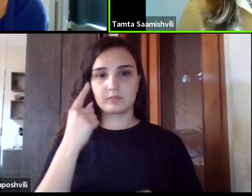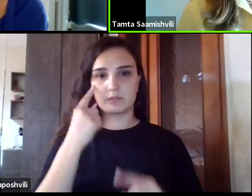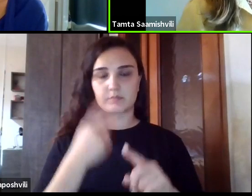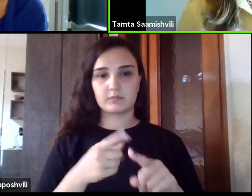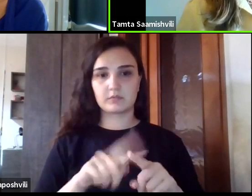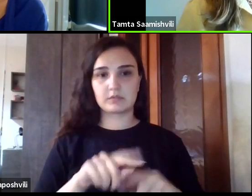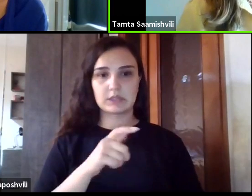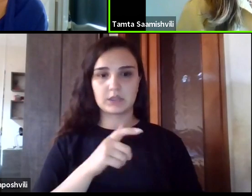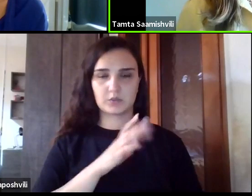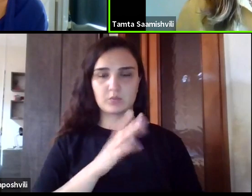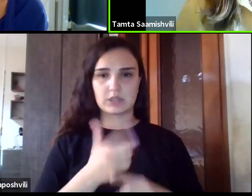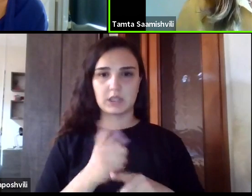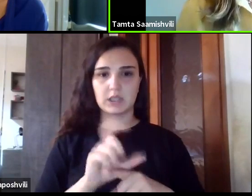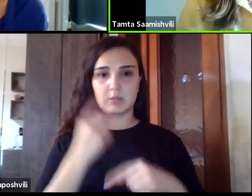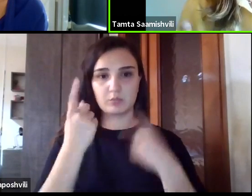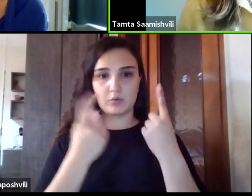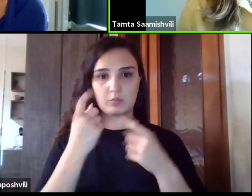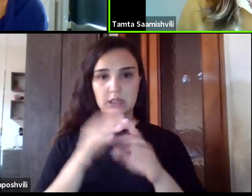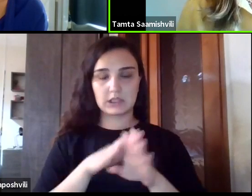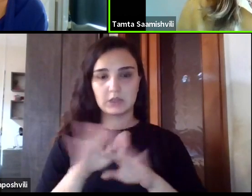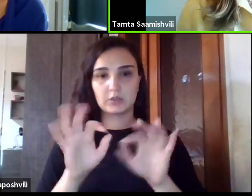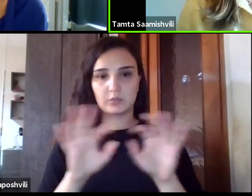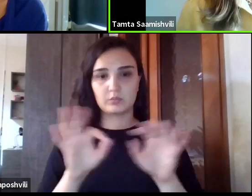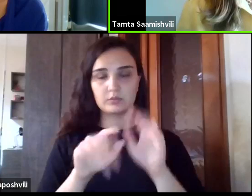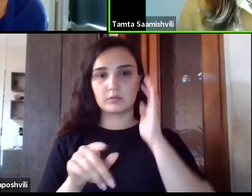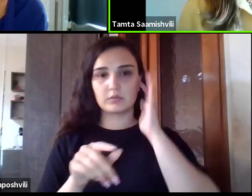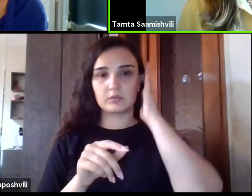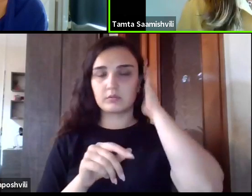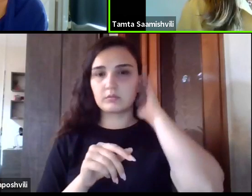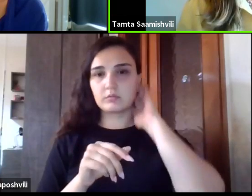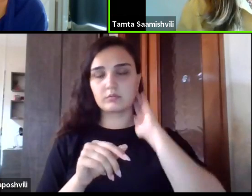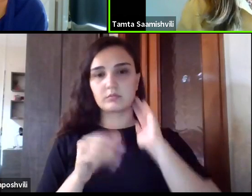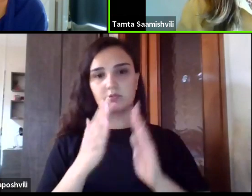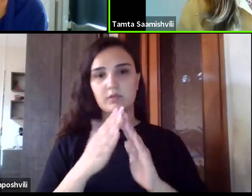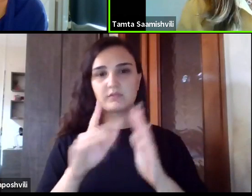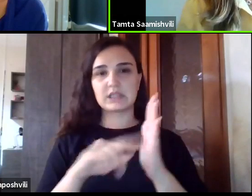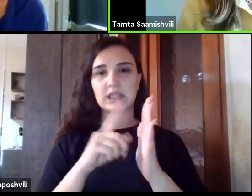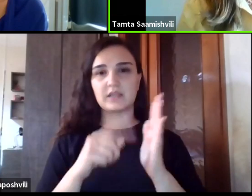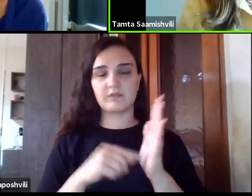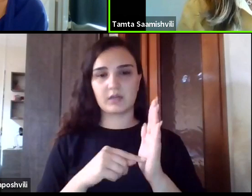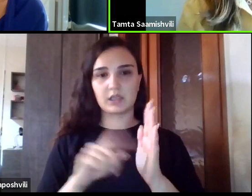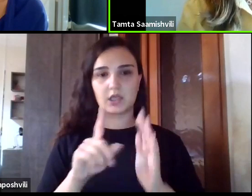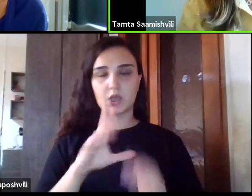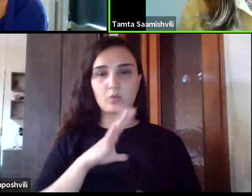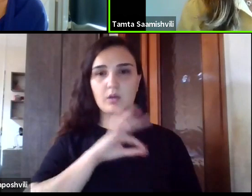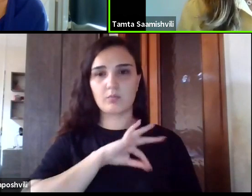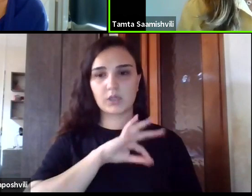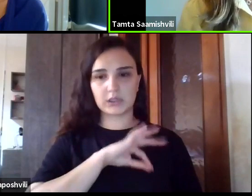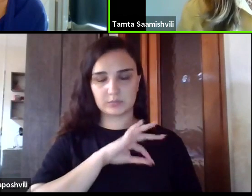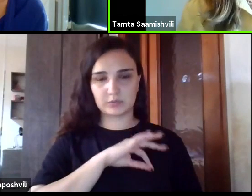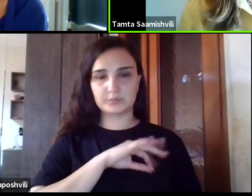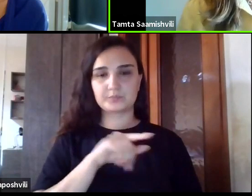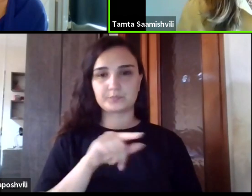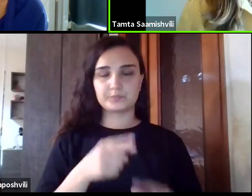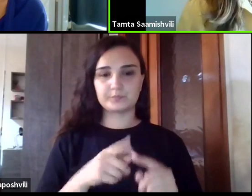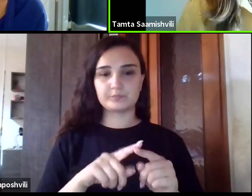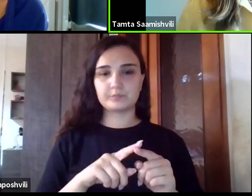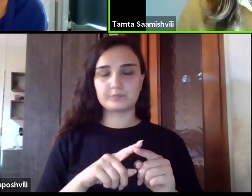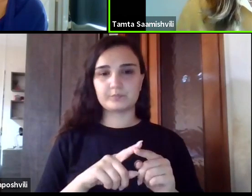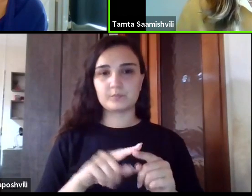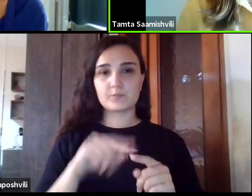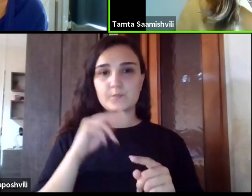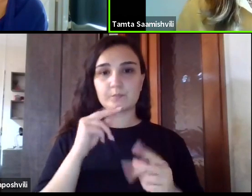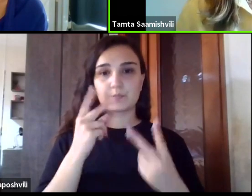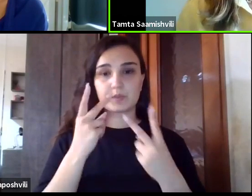ძალიან ინფორმატიული, იმიტომ რომ იქ გვაქვს ეს პატარა კითხვარიც ხო, ანუ გამოყენებული სლაიდზე ეს ნიშნები, რასაც უნდა